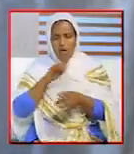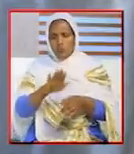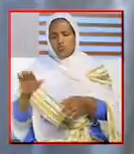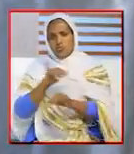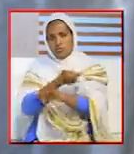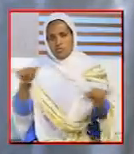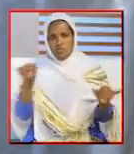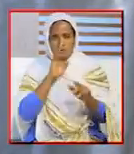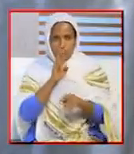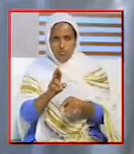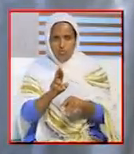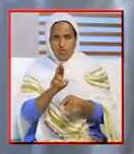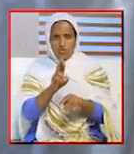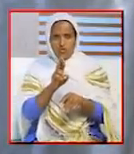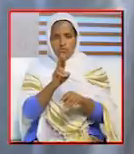ናቸው።